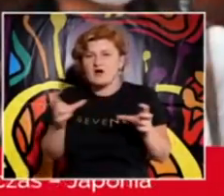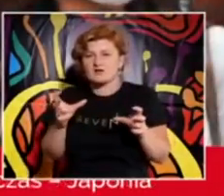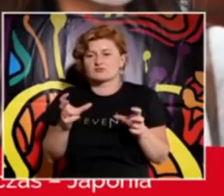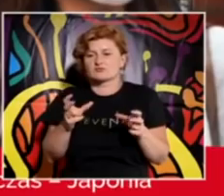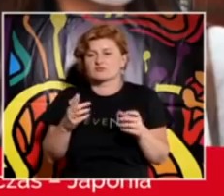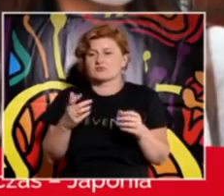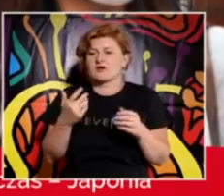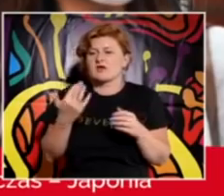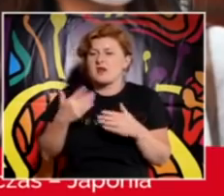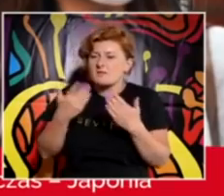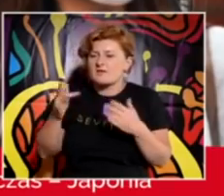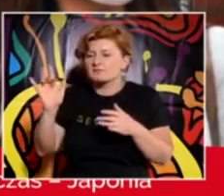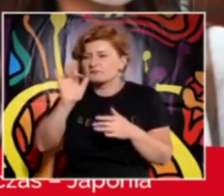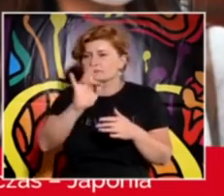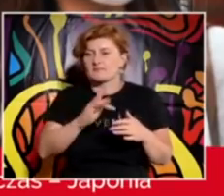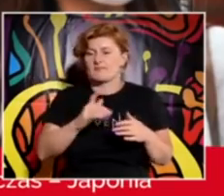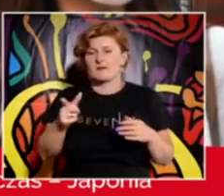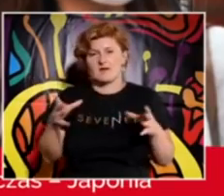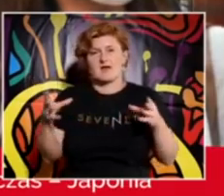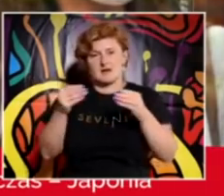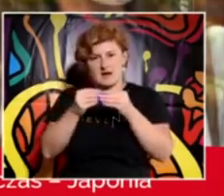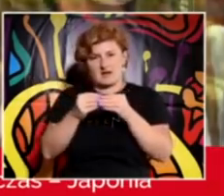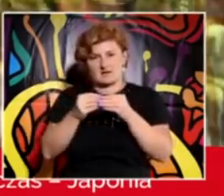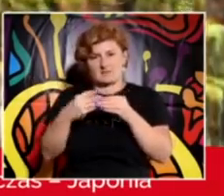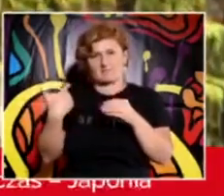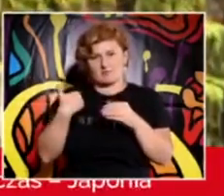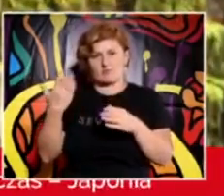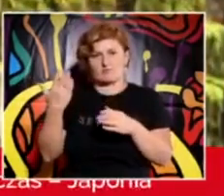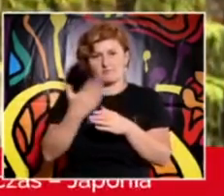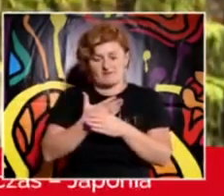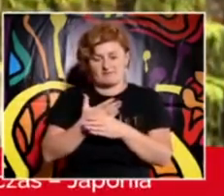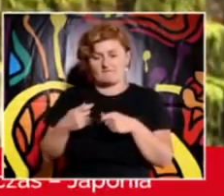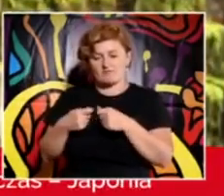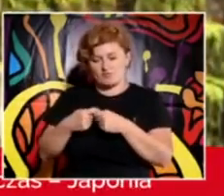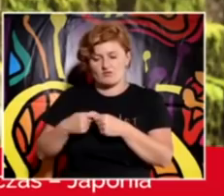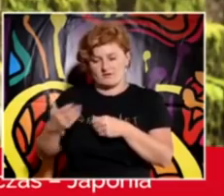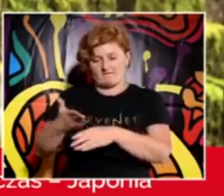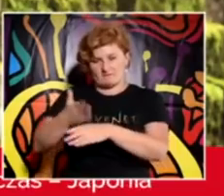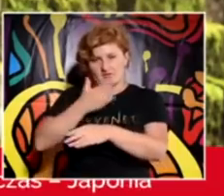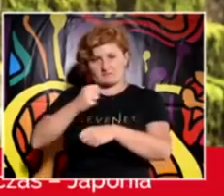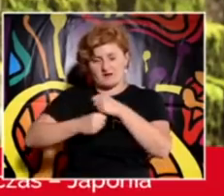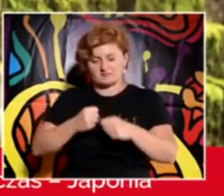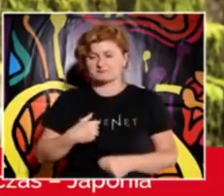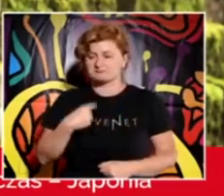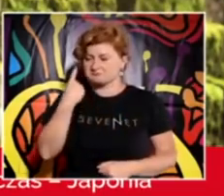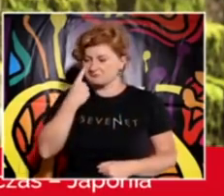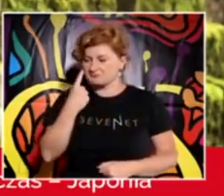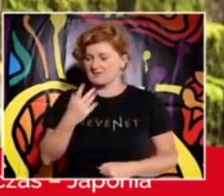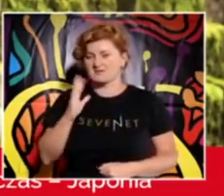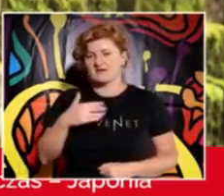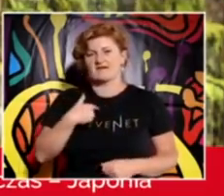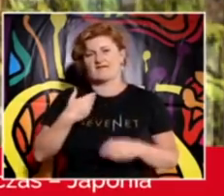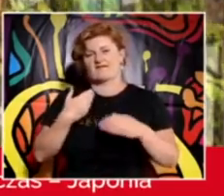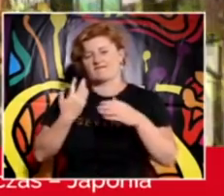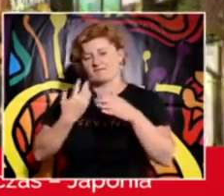spędzić. Bo w waszym przypadku było tak, że razem pracowaliście w jednej firmie i uznaliście, że fajnie będzie wyjść z tej firmy i wrócić za pół roku na